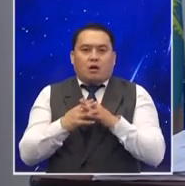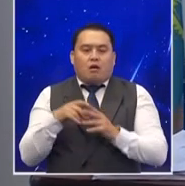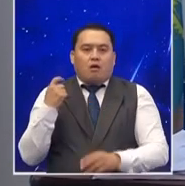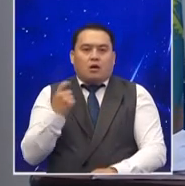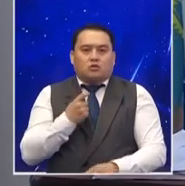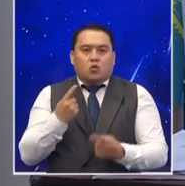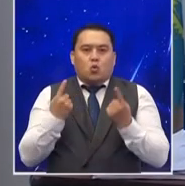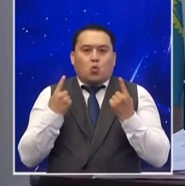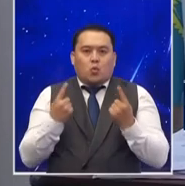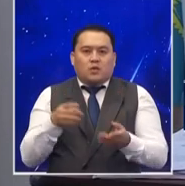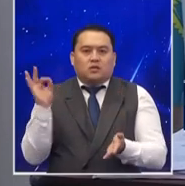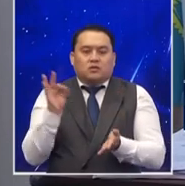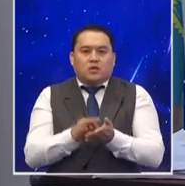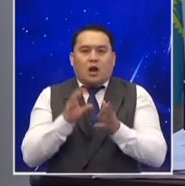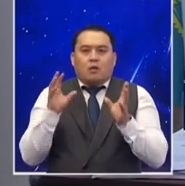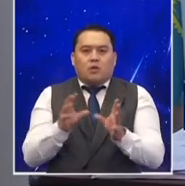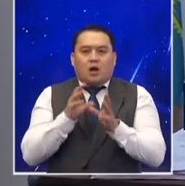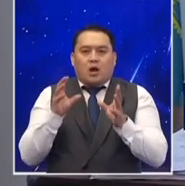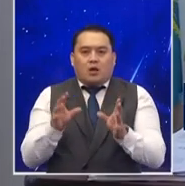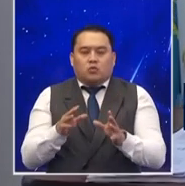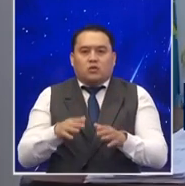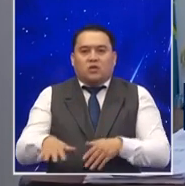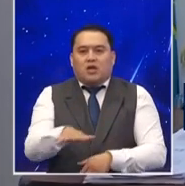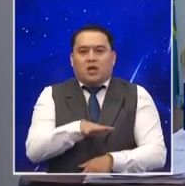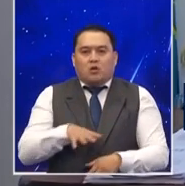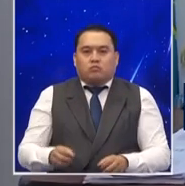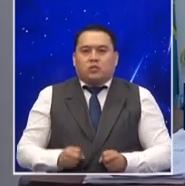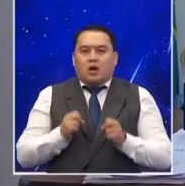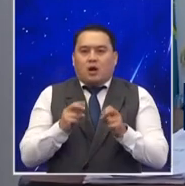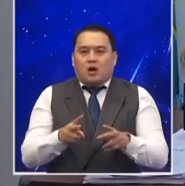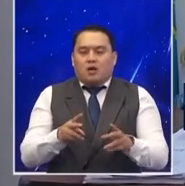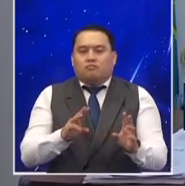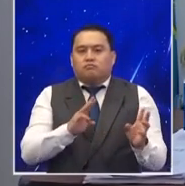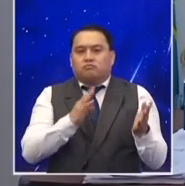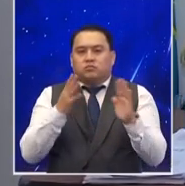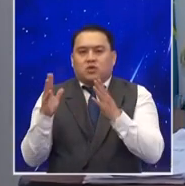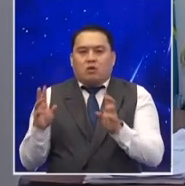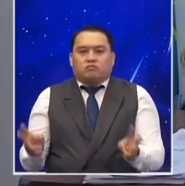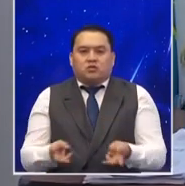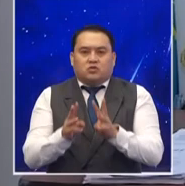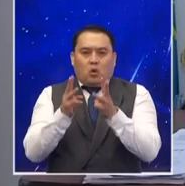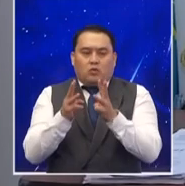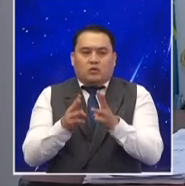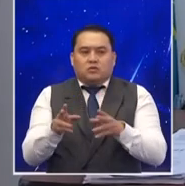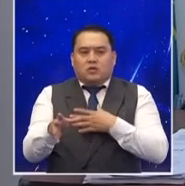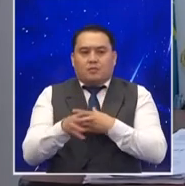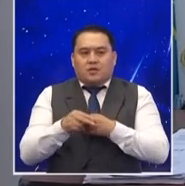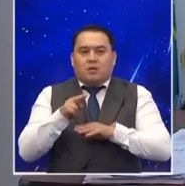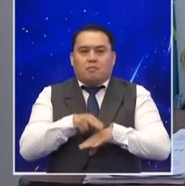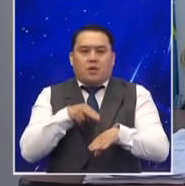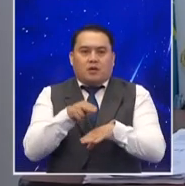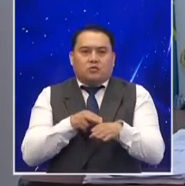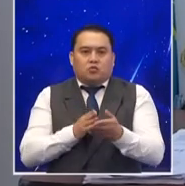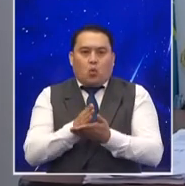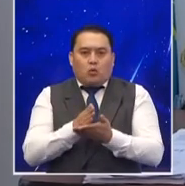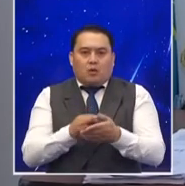крупное в регионе. Наша задача – оберегать отведенную нам территорию от браконьеров и лесных пожаров. Ежемесячно совместно с сотрудниками местной полицейской